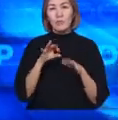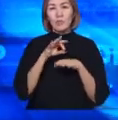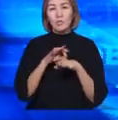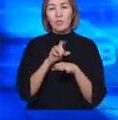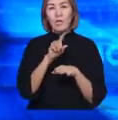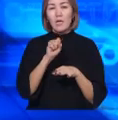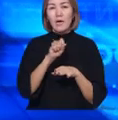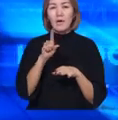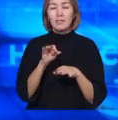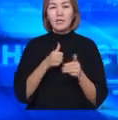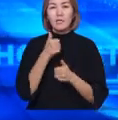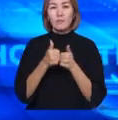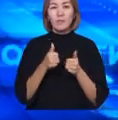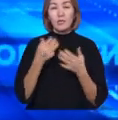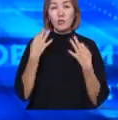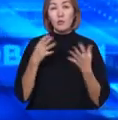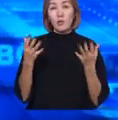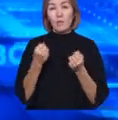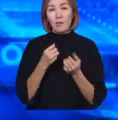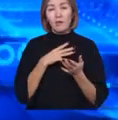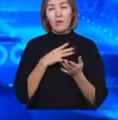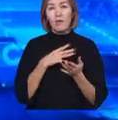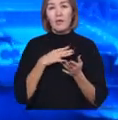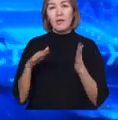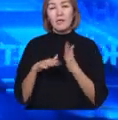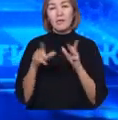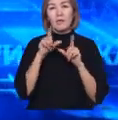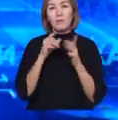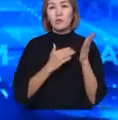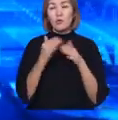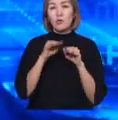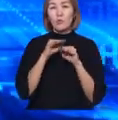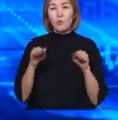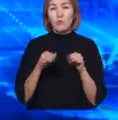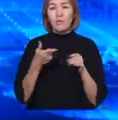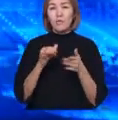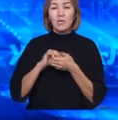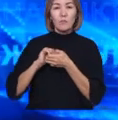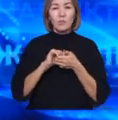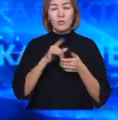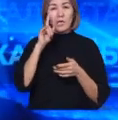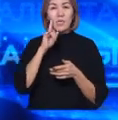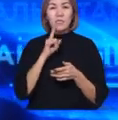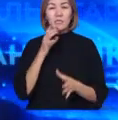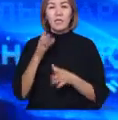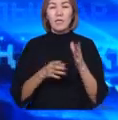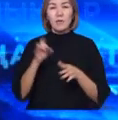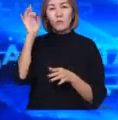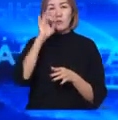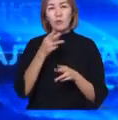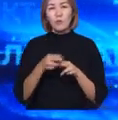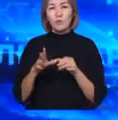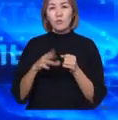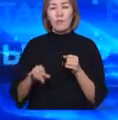Азия чемпионатына жолдама ұтып алыпты. Ауданда каратэ мектебі жоғары деңгейде. Грек-рим күресінен де Қазақстан әлем чемпиондары